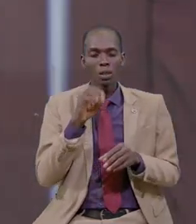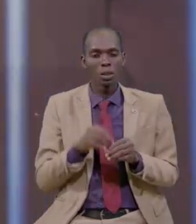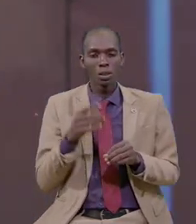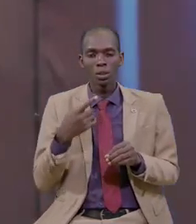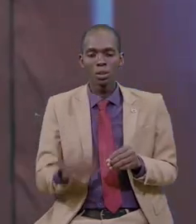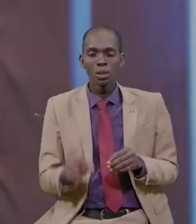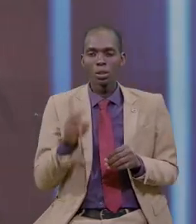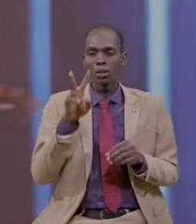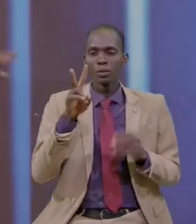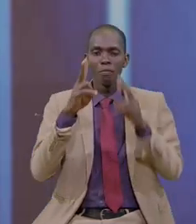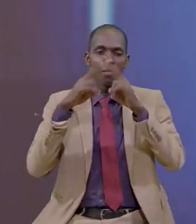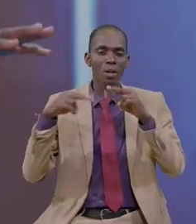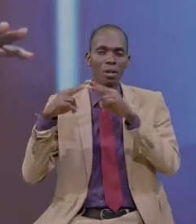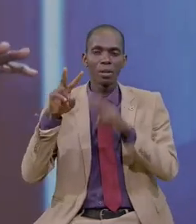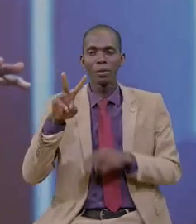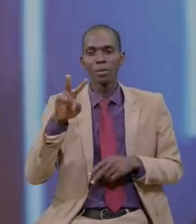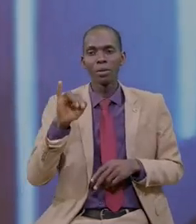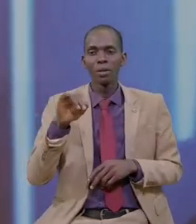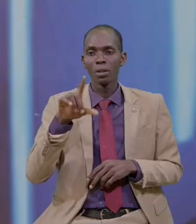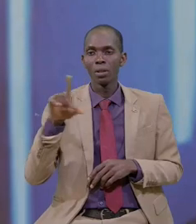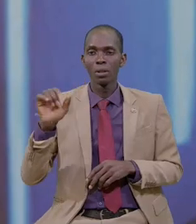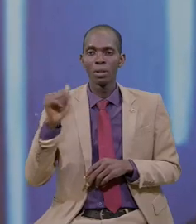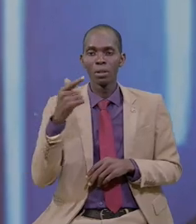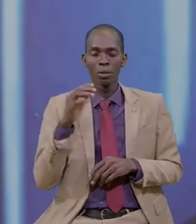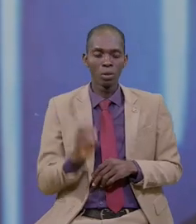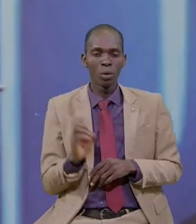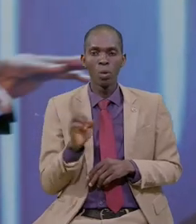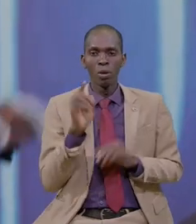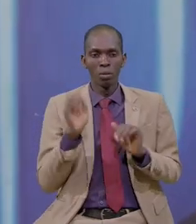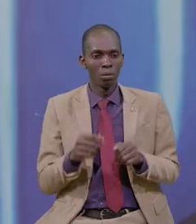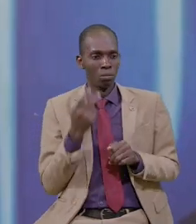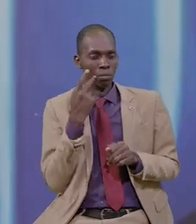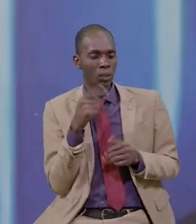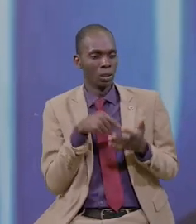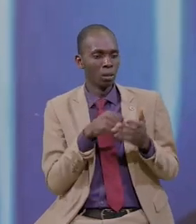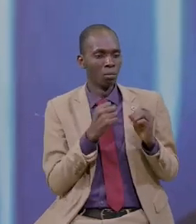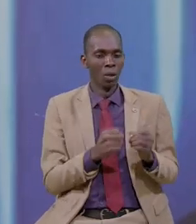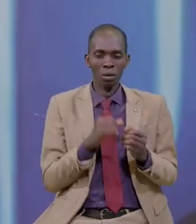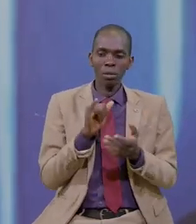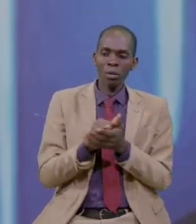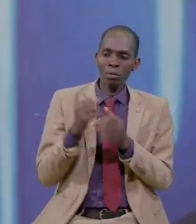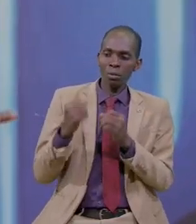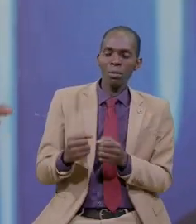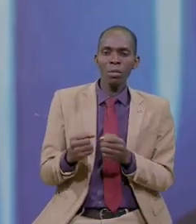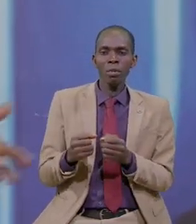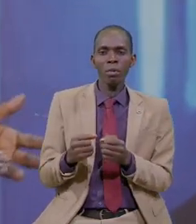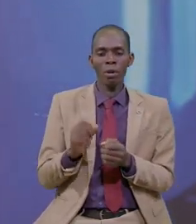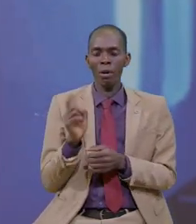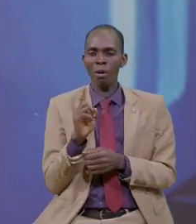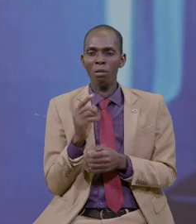es au village, là où tu es affronté à telle puissance, à telle puissance, à telle puissance,